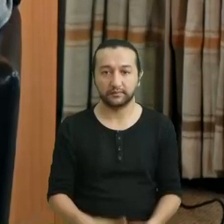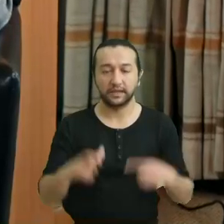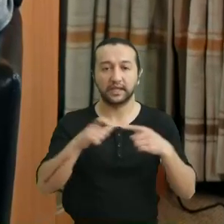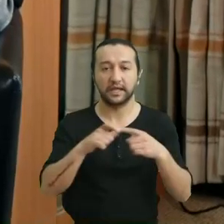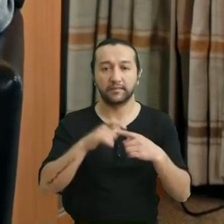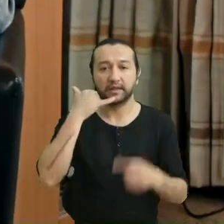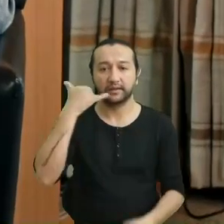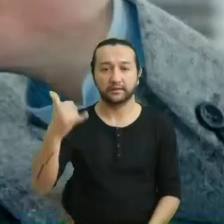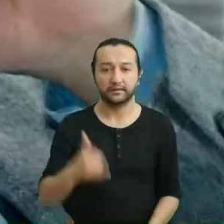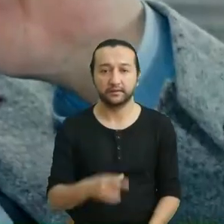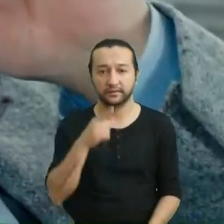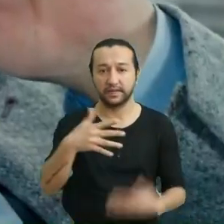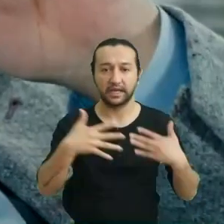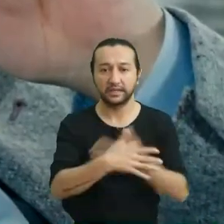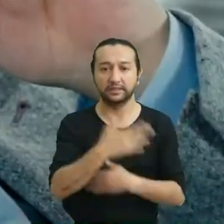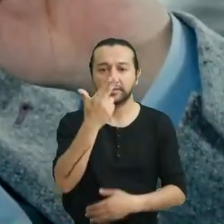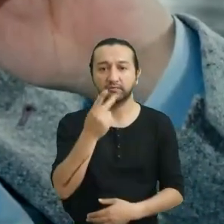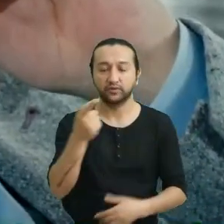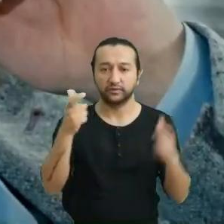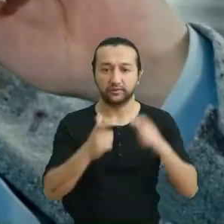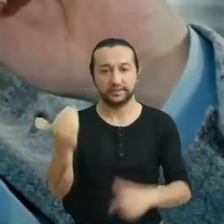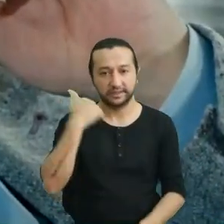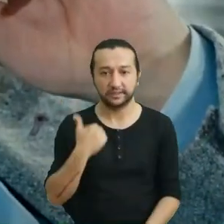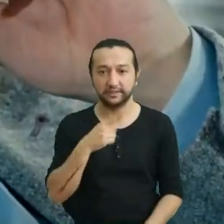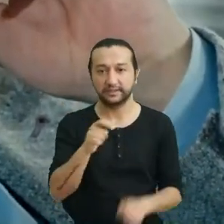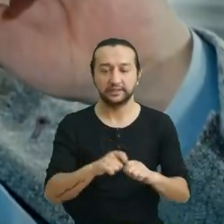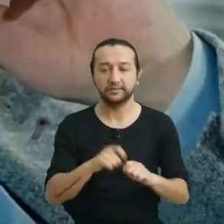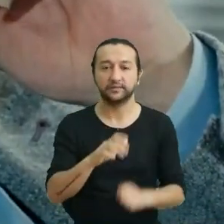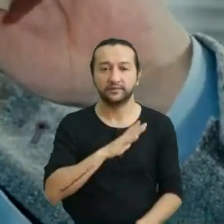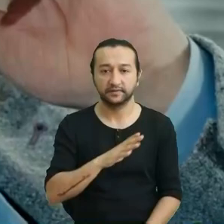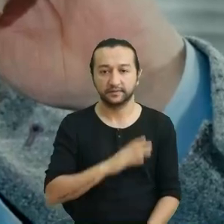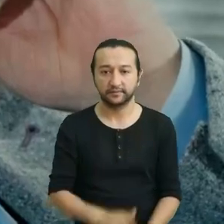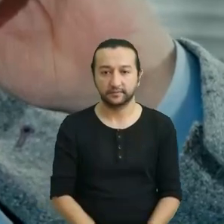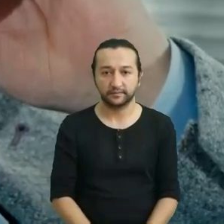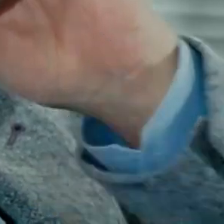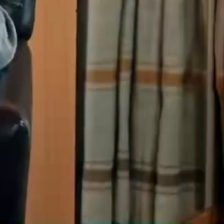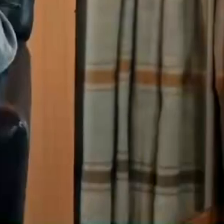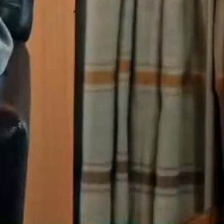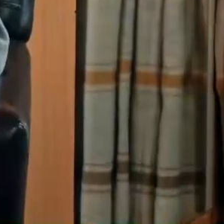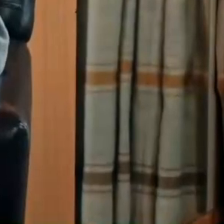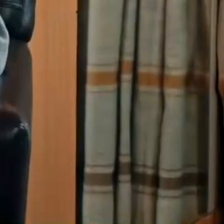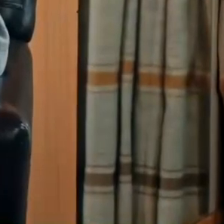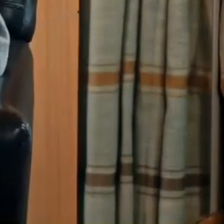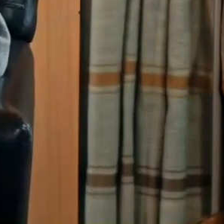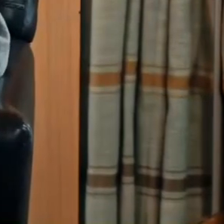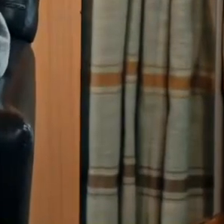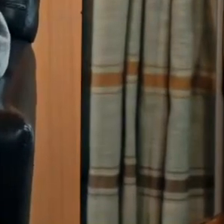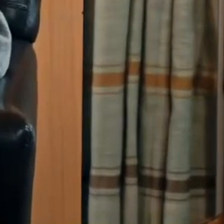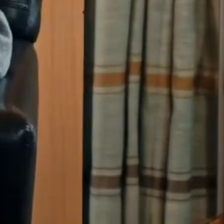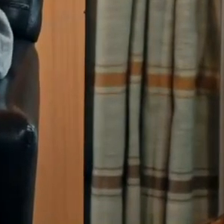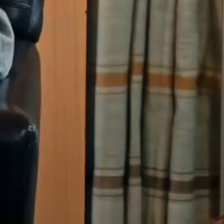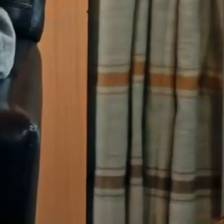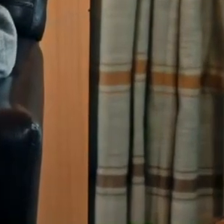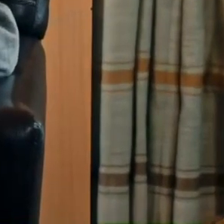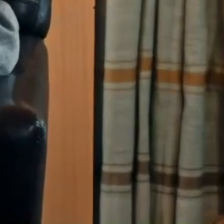Erman, akşam 7:30'da bende ol. İşimiz var. Kapattığı telefonu karnının üzerinde tutarak